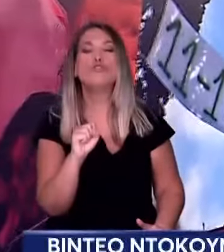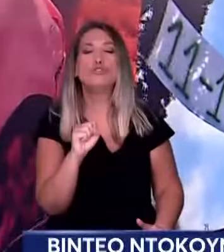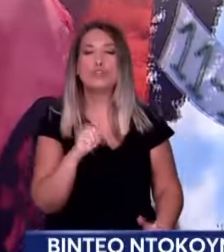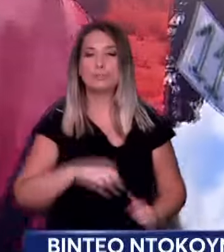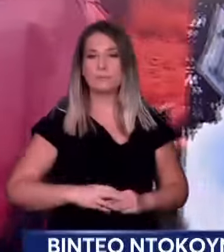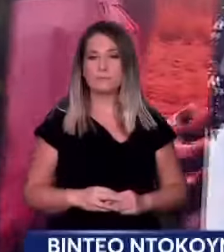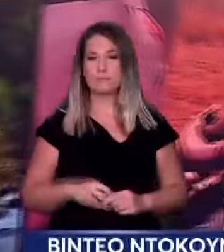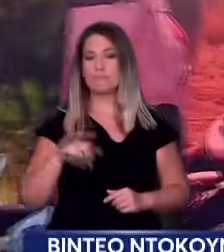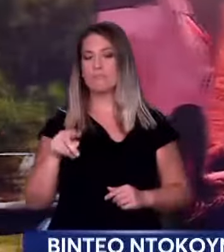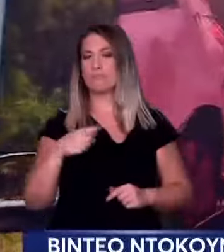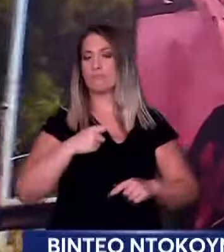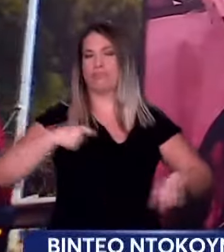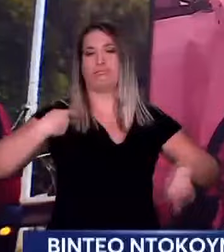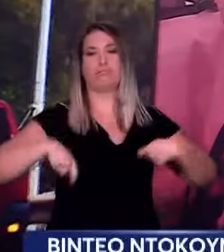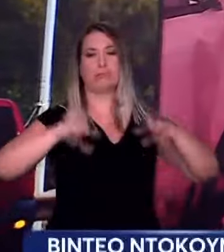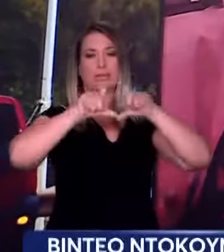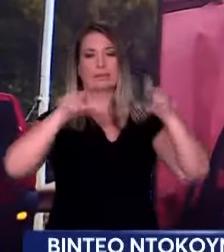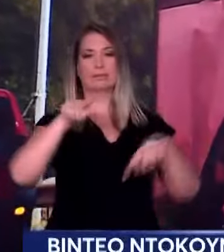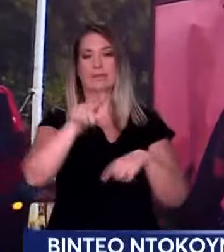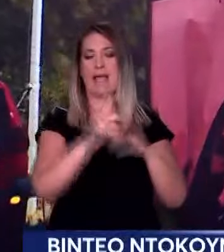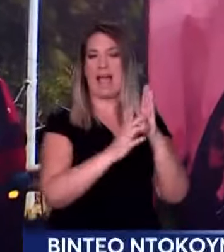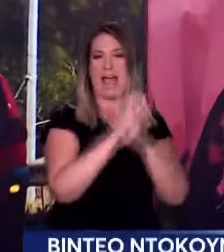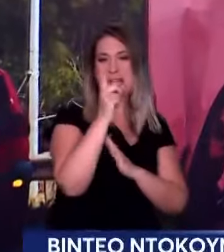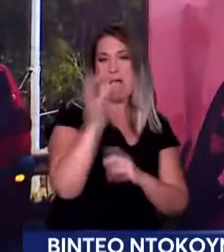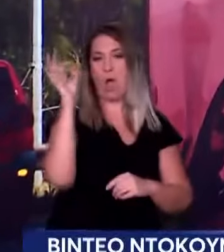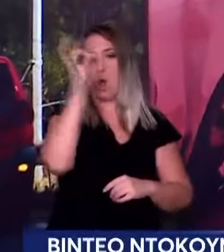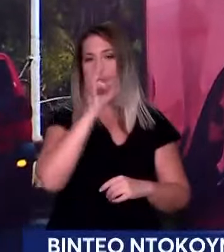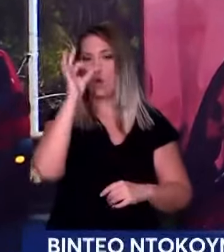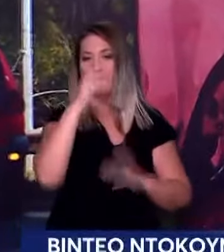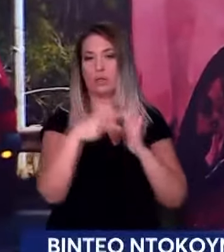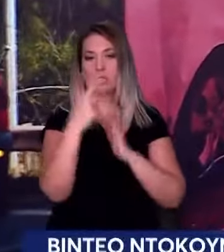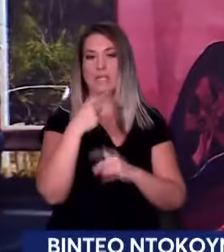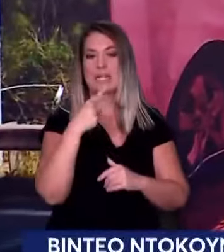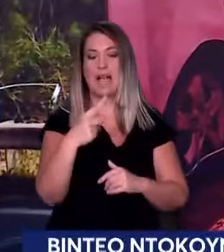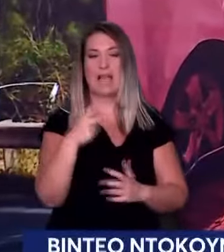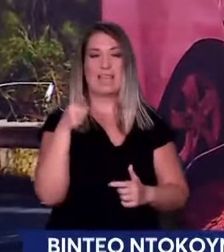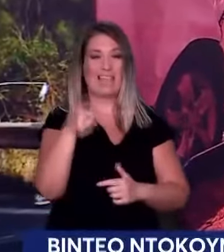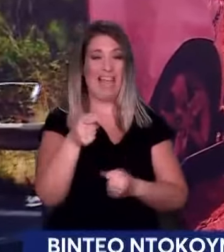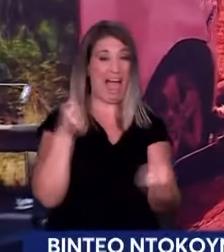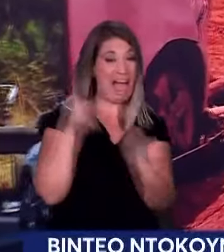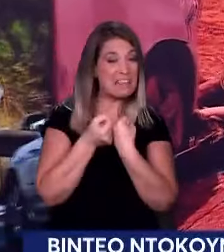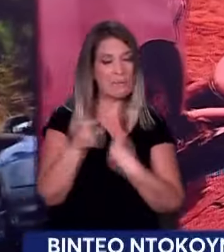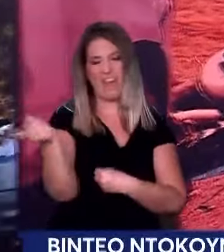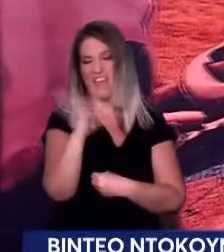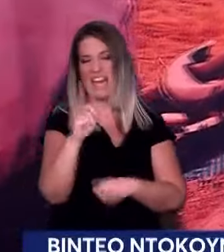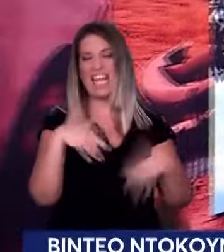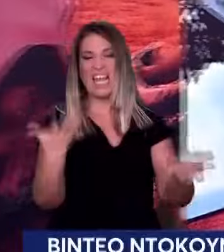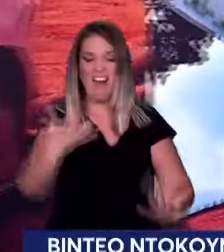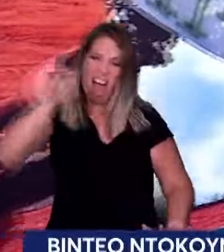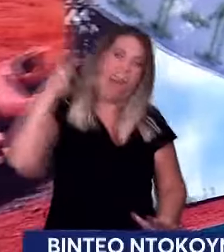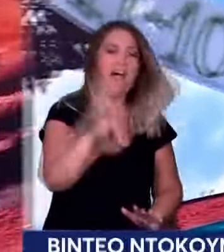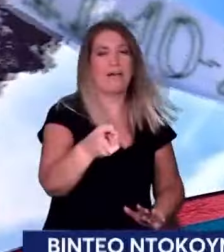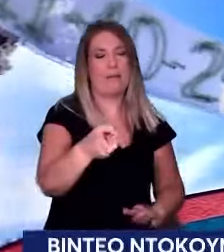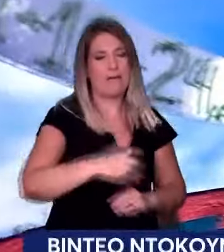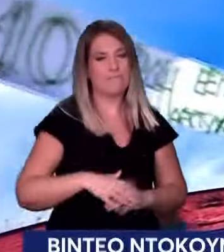11/10/24. Έγκλημα και όχι ατύχημα. Ποιο είναι αυτό, ποιο εννοούν? Είναι αυτό που βλέπετε εδώ από μια